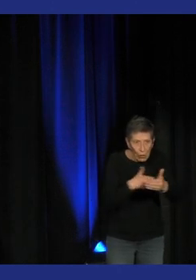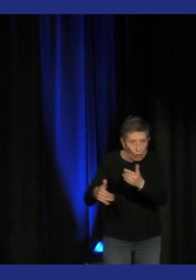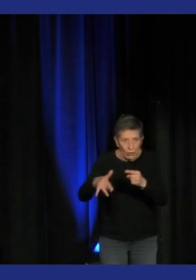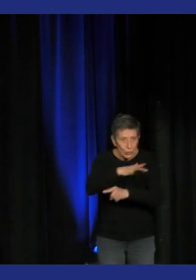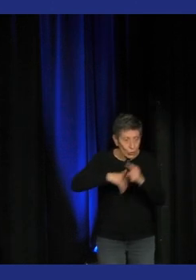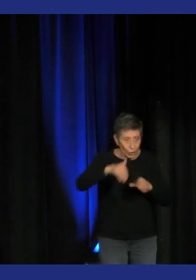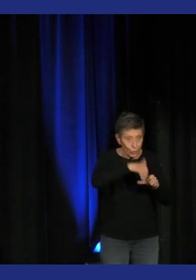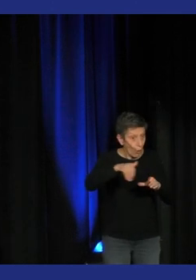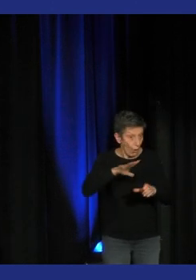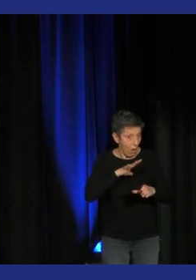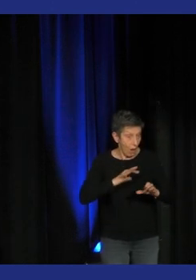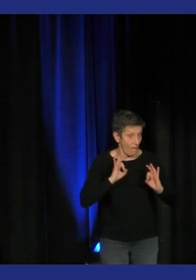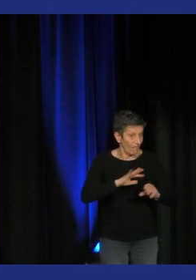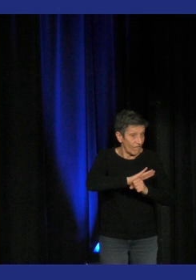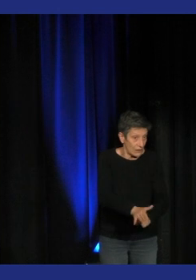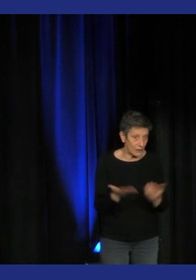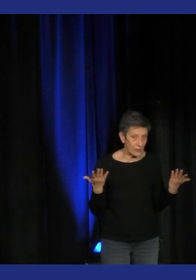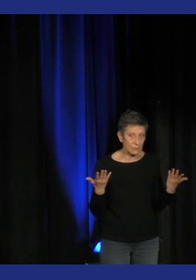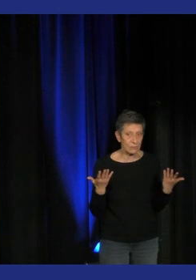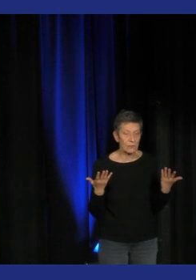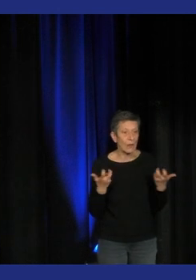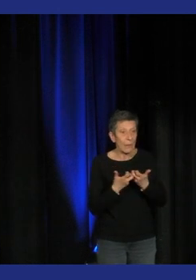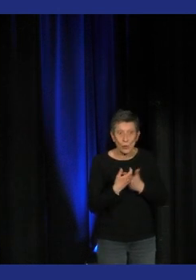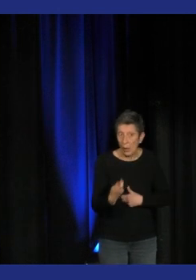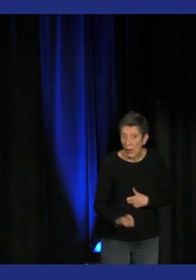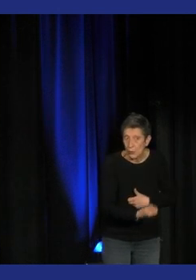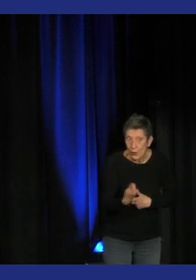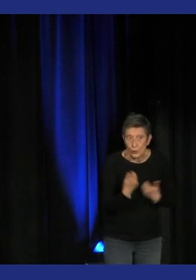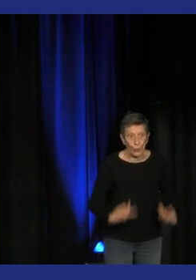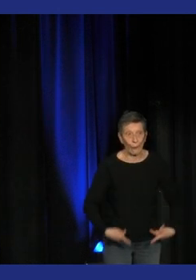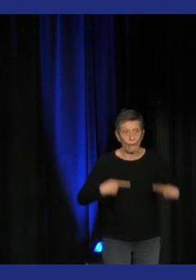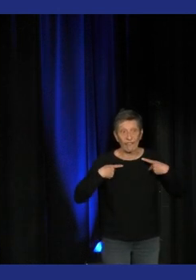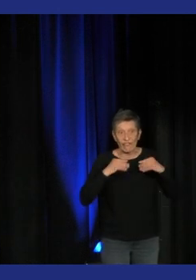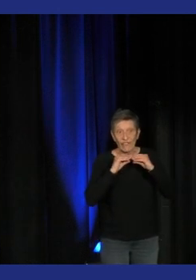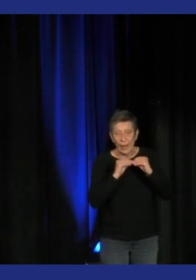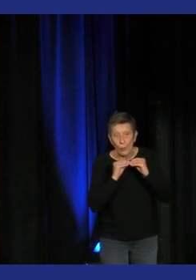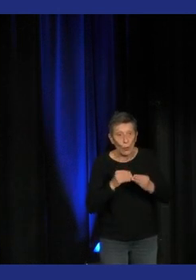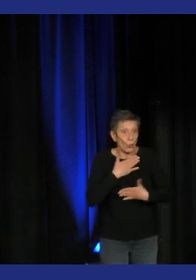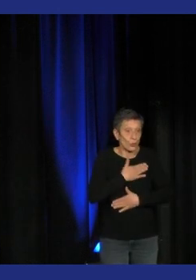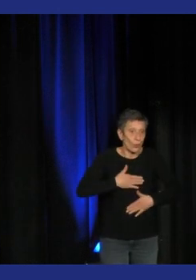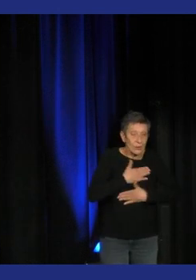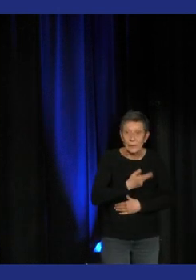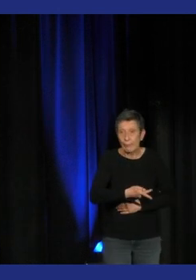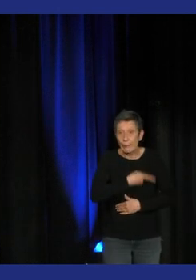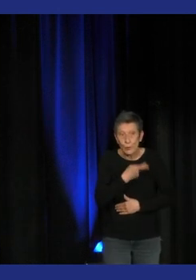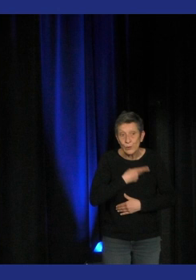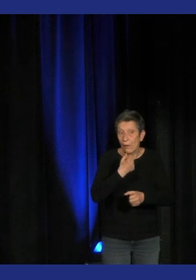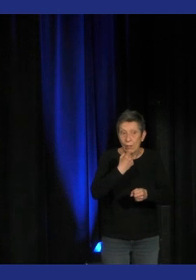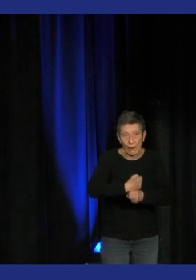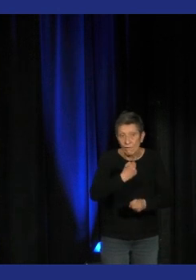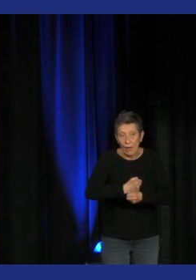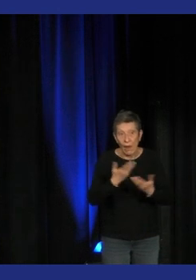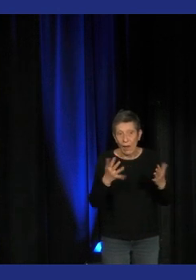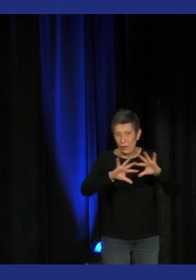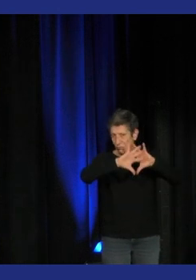comme Magali l'a dit, on peut le retrouver dans l'éducation, la vie amoureuse, les loisirs, la médecine, le travail,